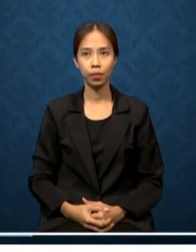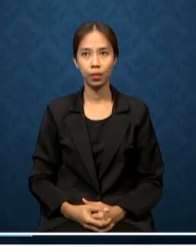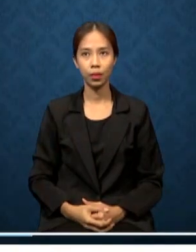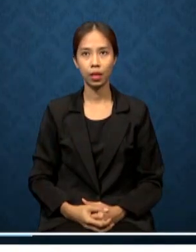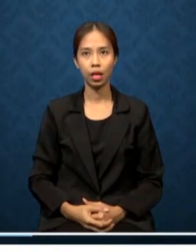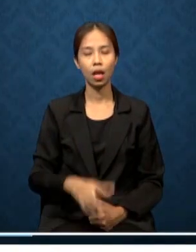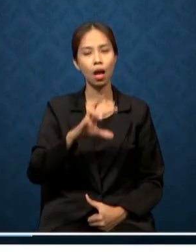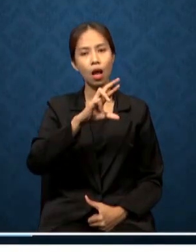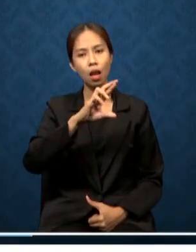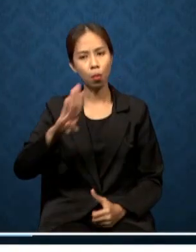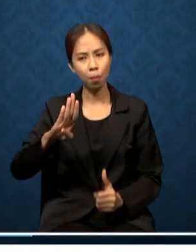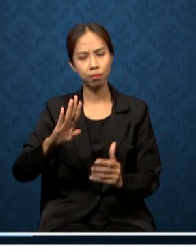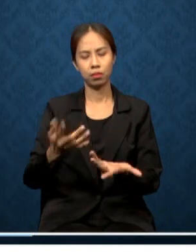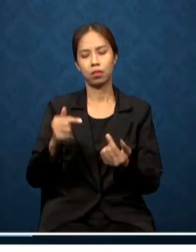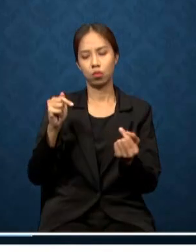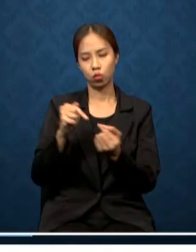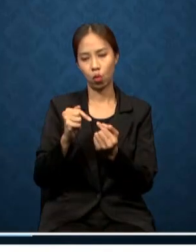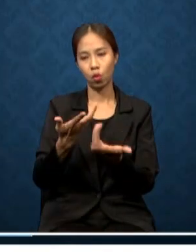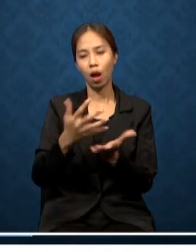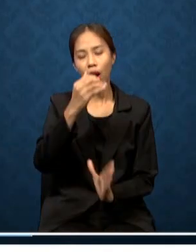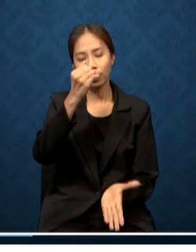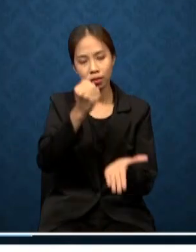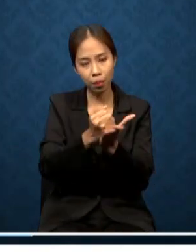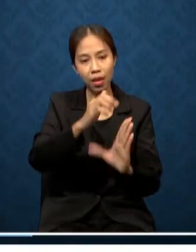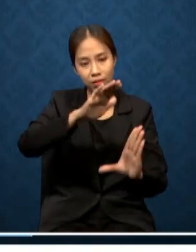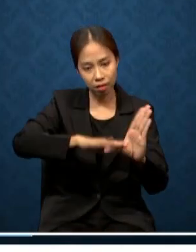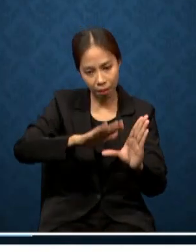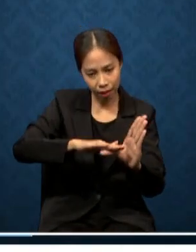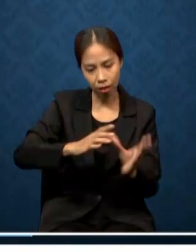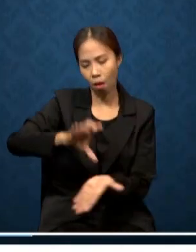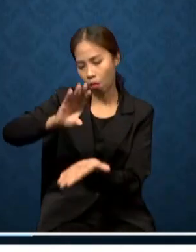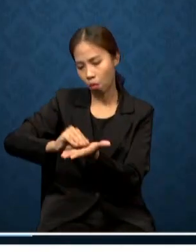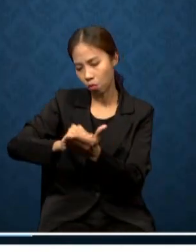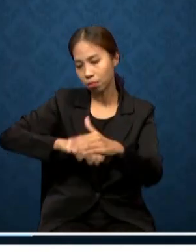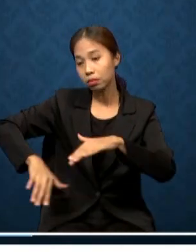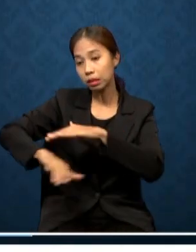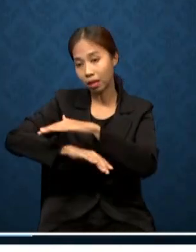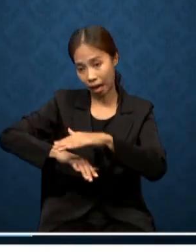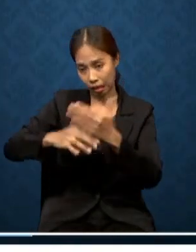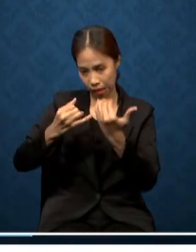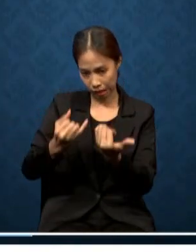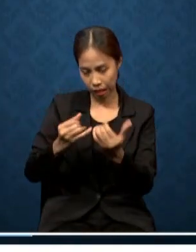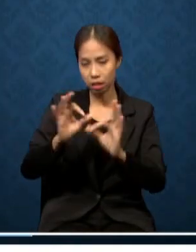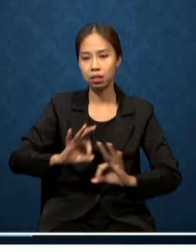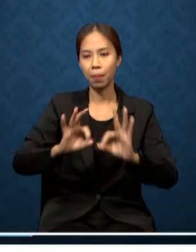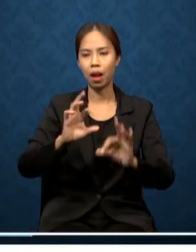ระบบการขึ้นทะเบียนและระบบฐานข้อมูลที่ดีและมีประสิทธิภาพ